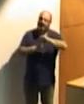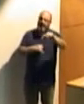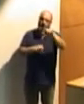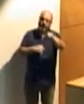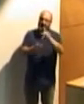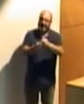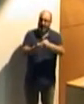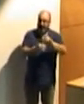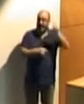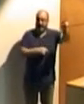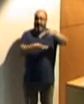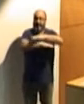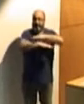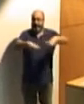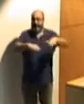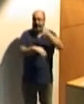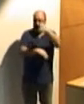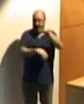vous n'avez pas vu merci